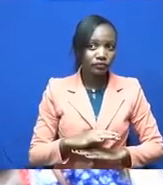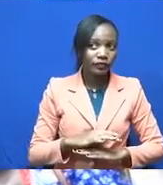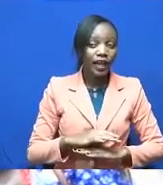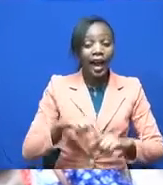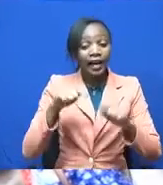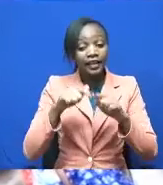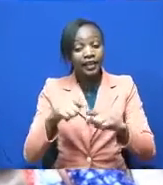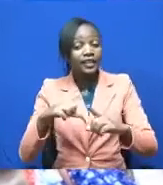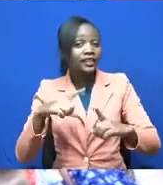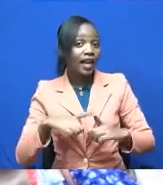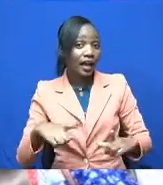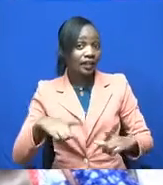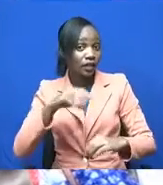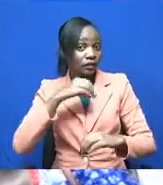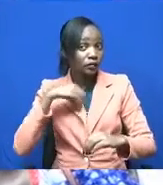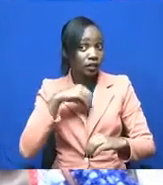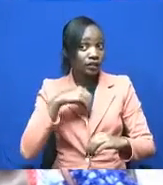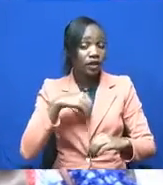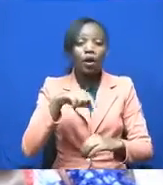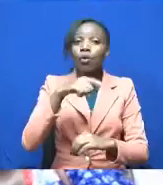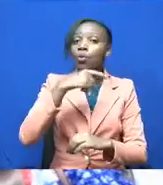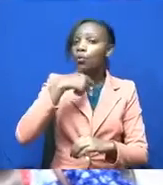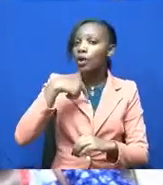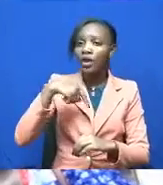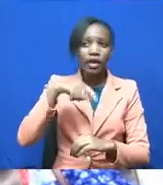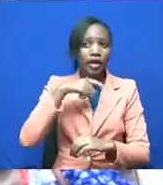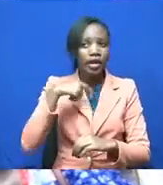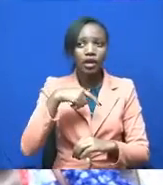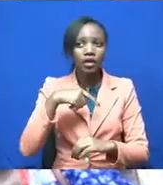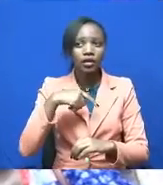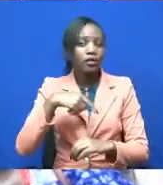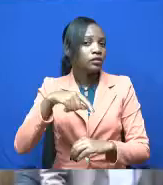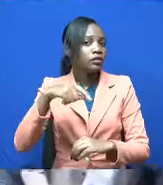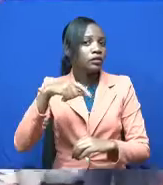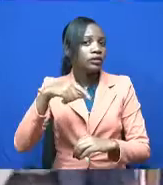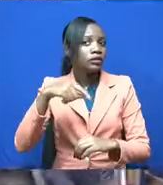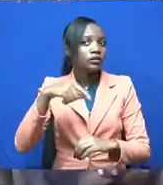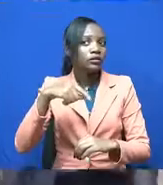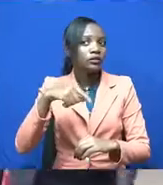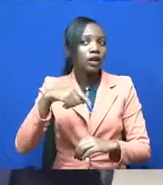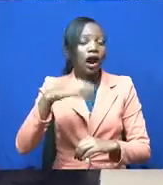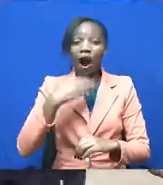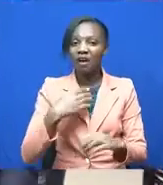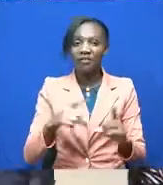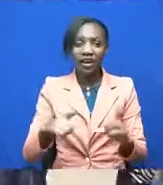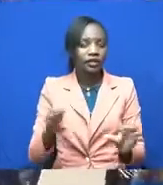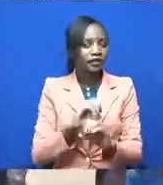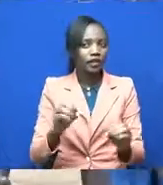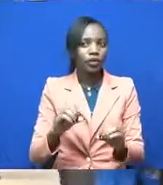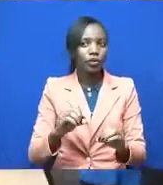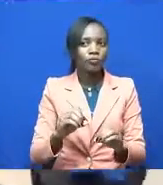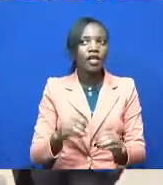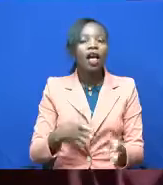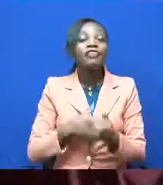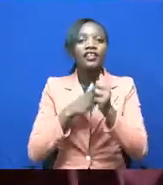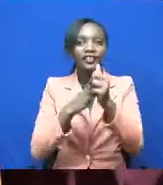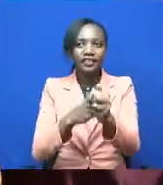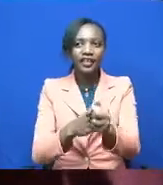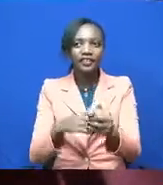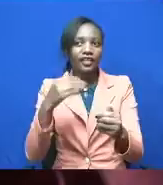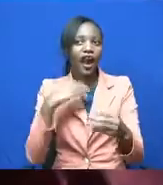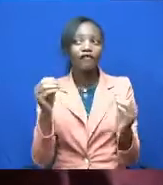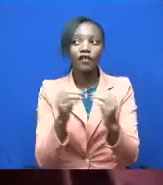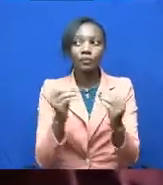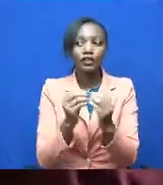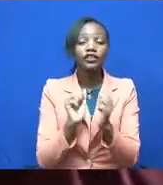ardhi yetu sisi hatutambuliwi na ardhi yetu. Maafisa wa wizara waliandaa kikao cha faraga